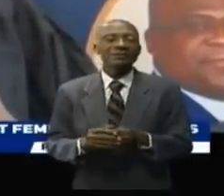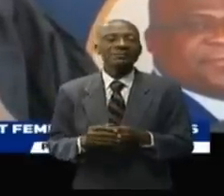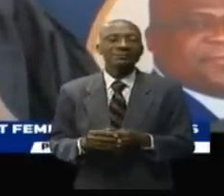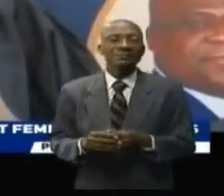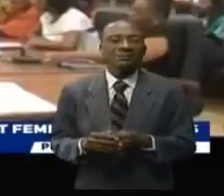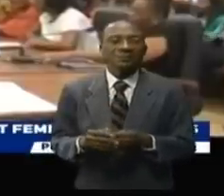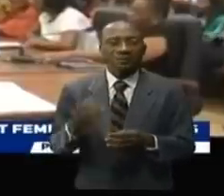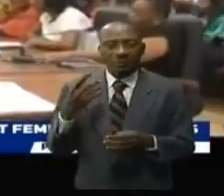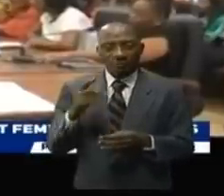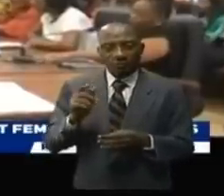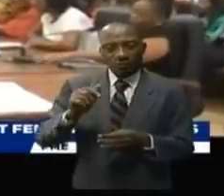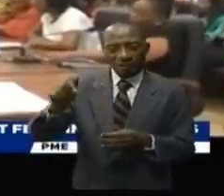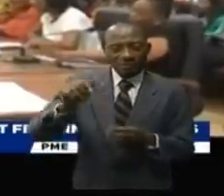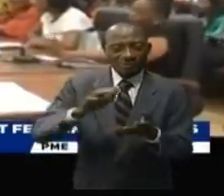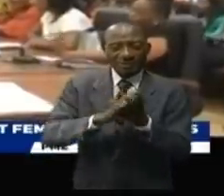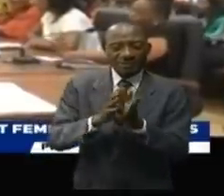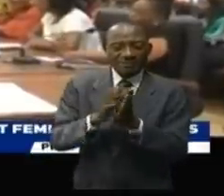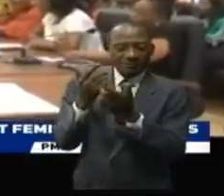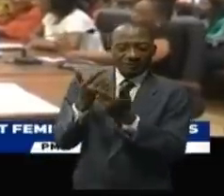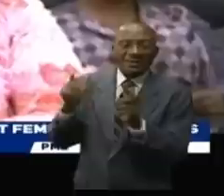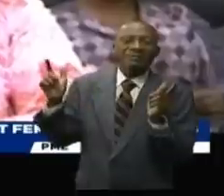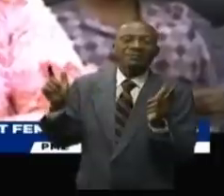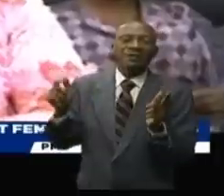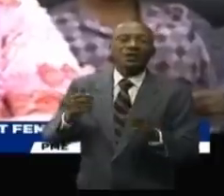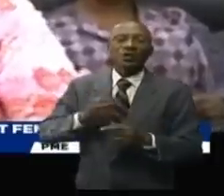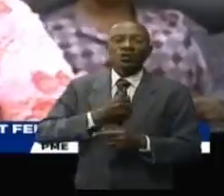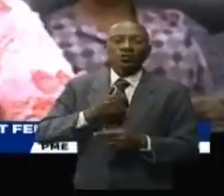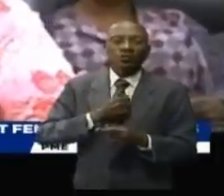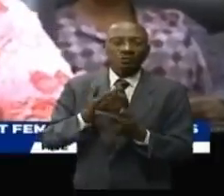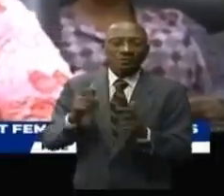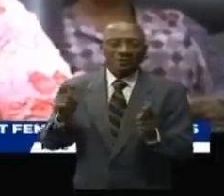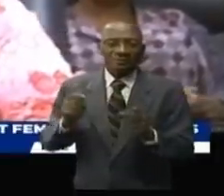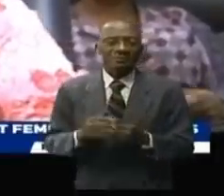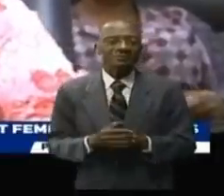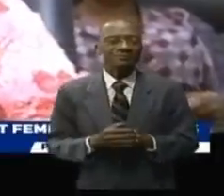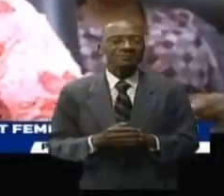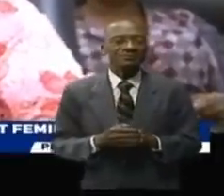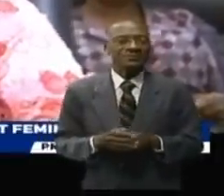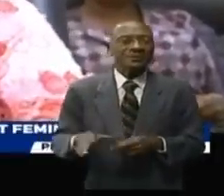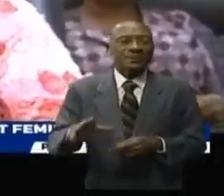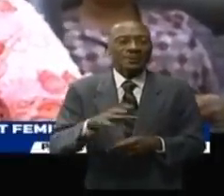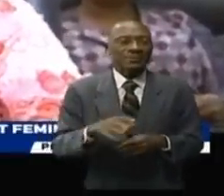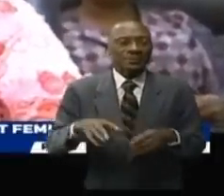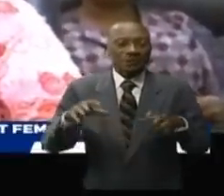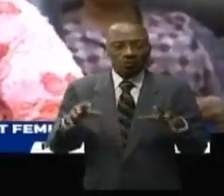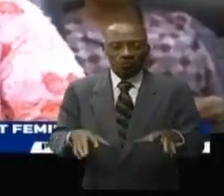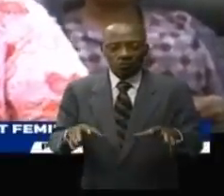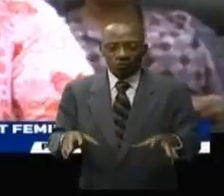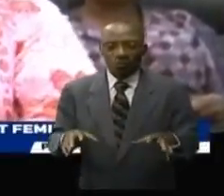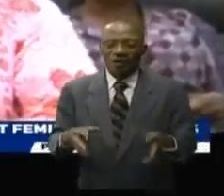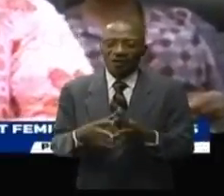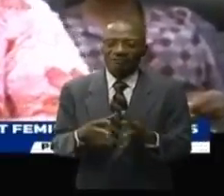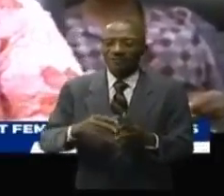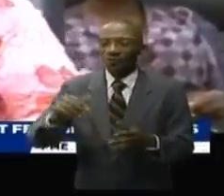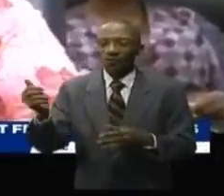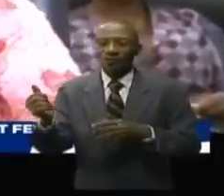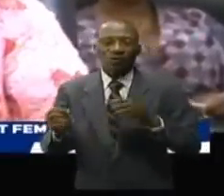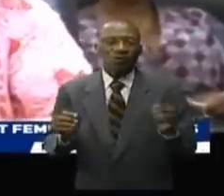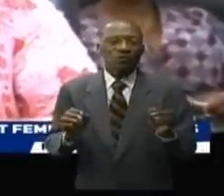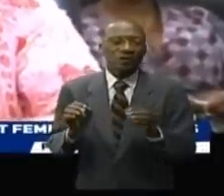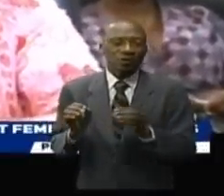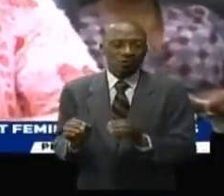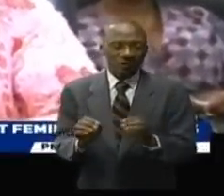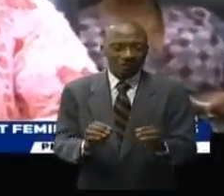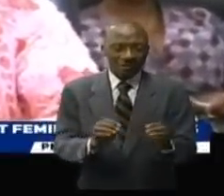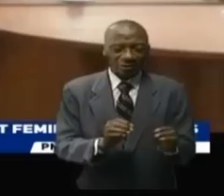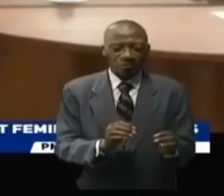soient autonomes. Pour la République démocratique du Congo, l'ambassadrice de la Croix-Rouge, Liliane Temuningoi, a également exhorté aux